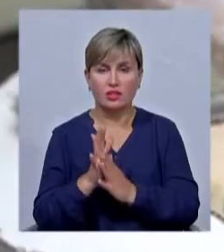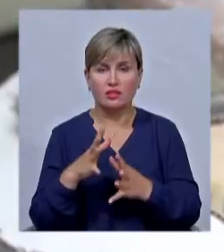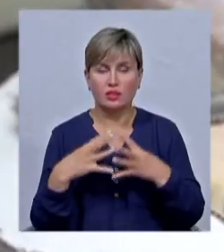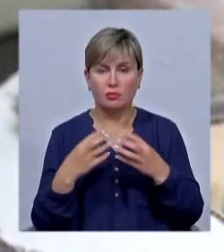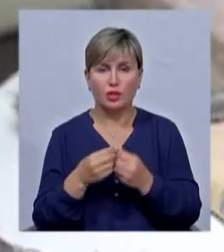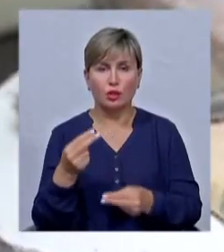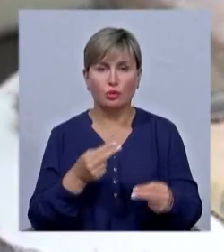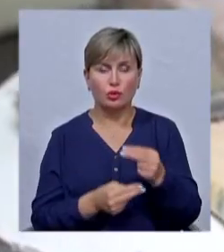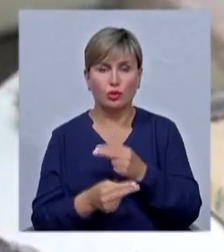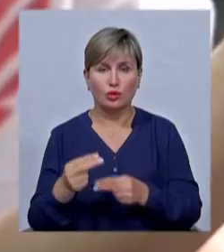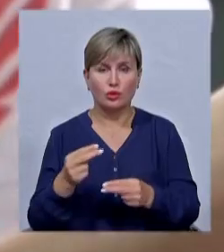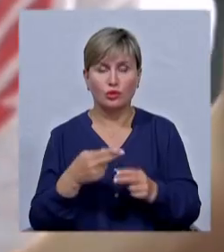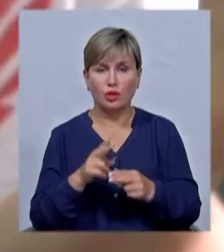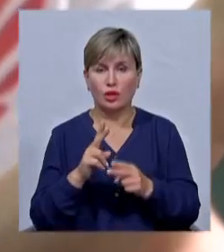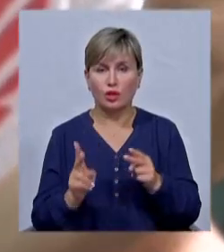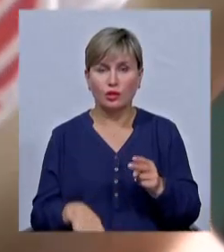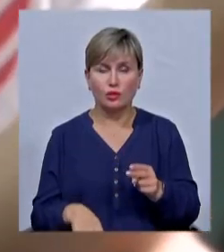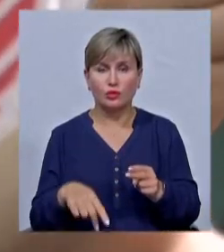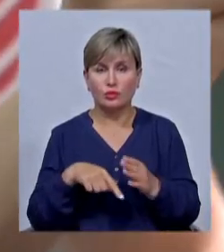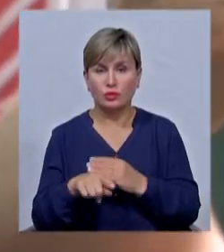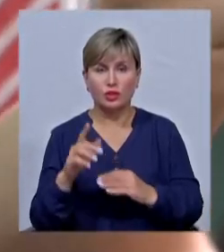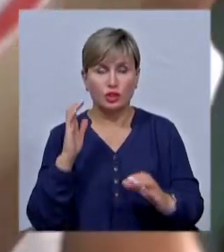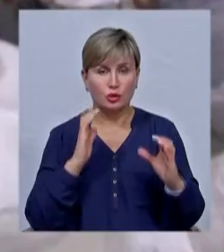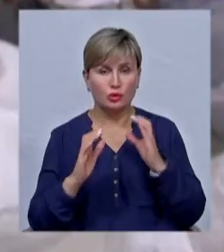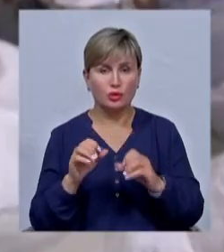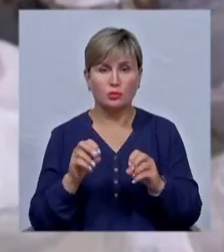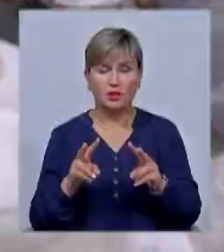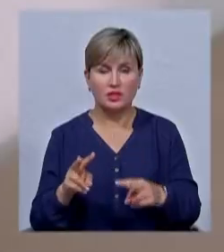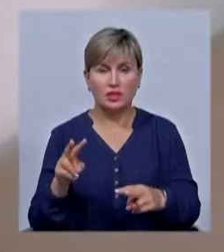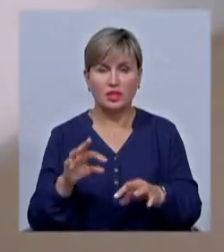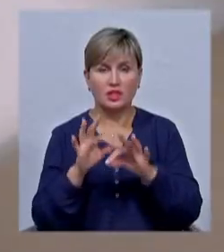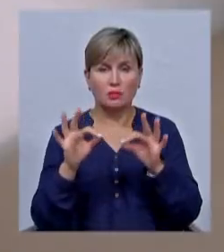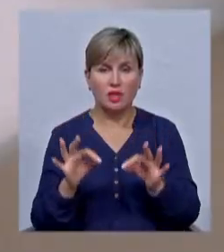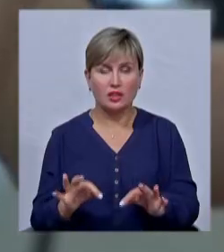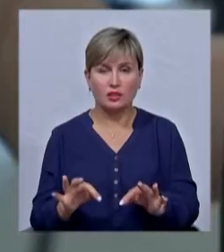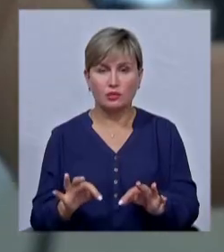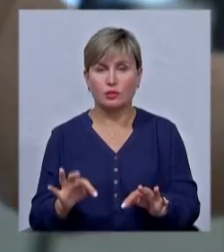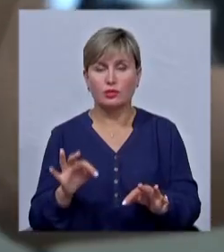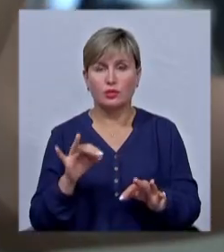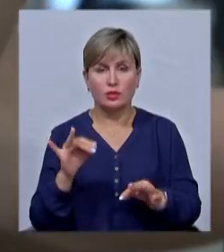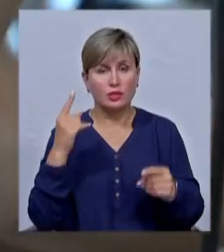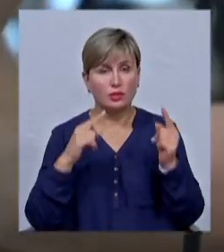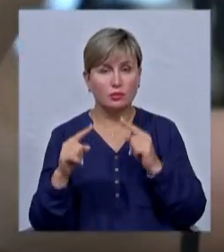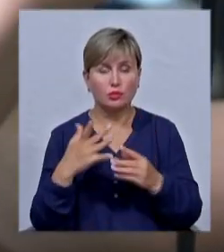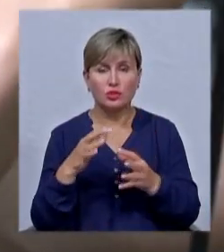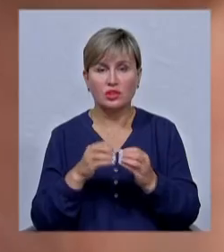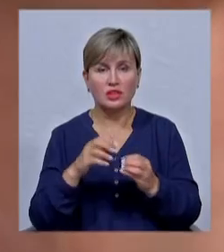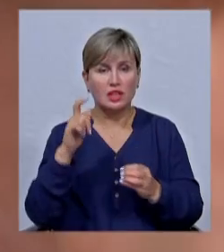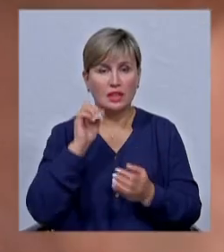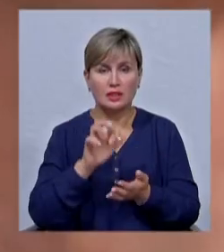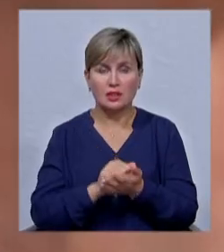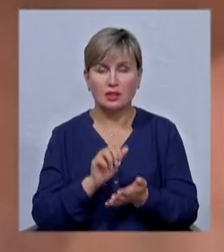художников скульптор окончила калуцкий перенести тут по специальности изобразительное искусство вот уже десять лет молодой человек